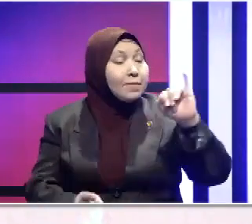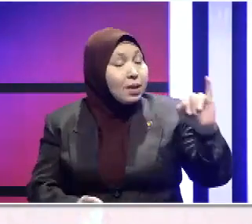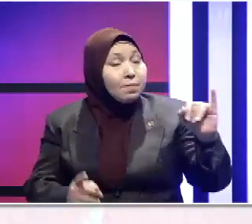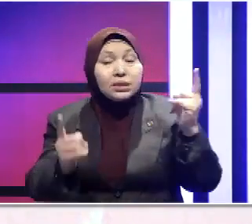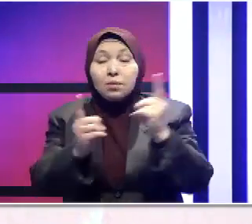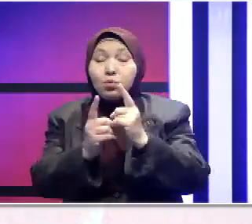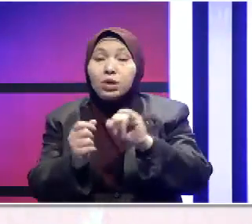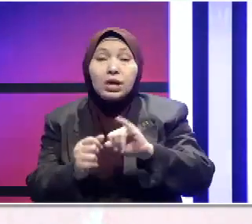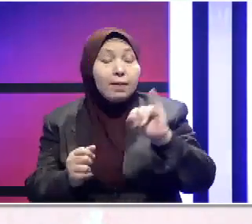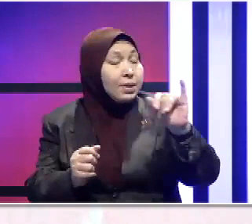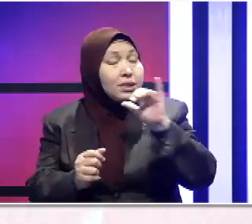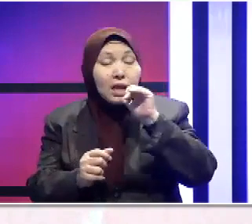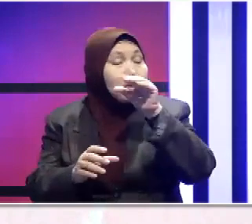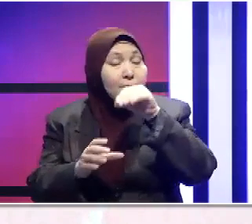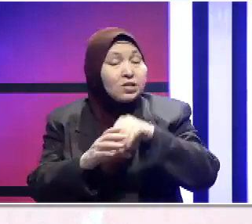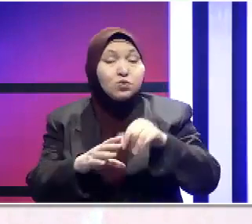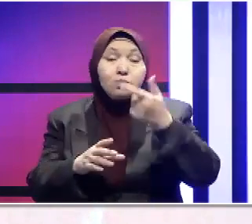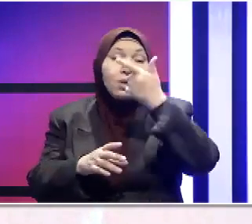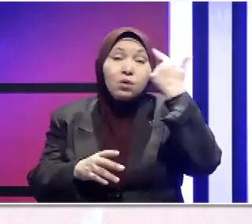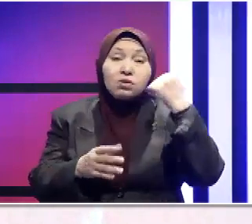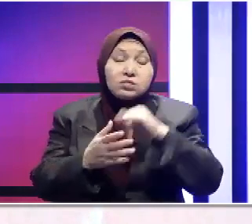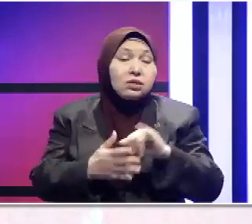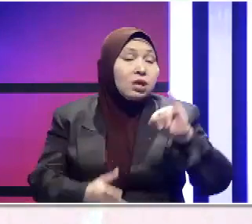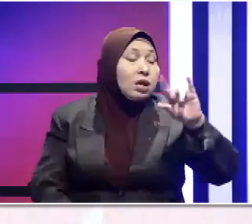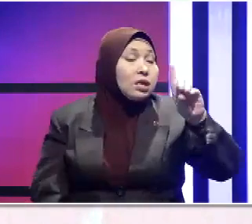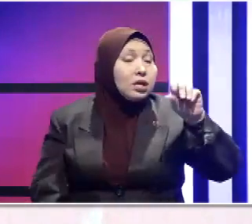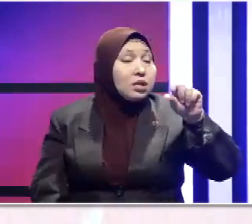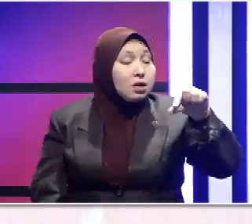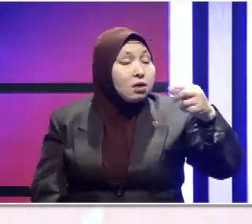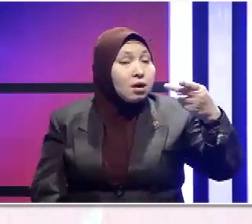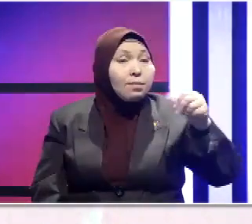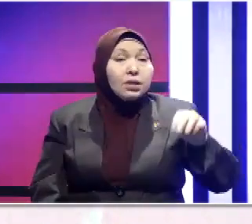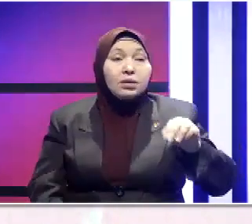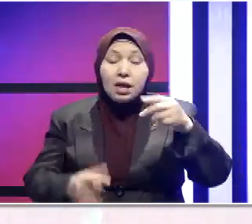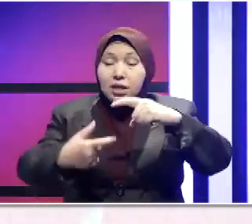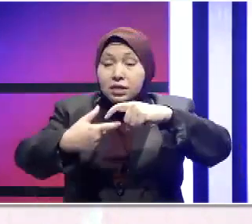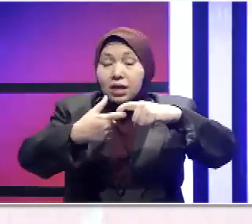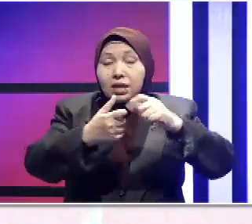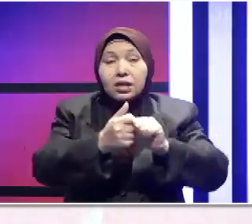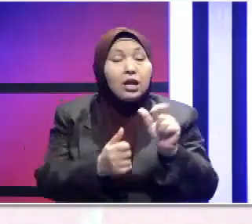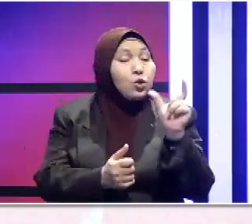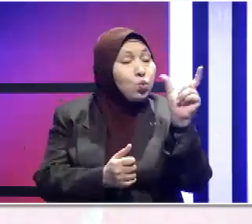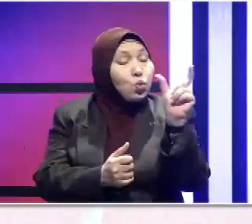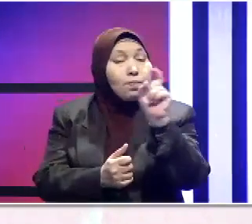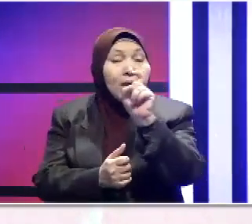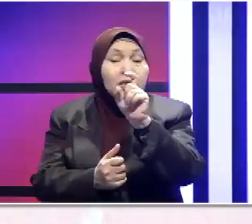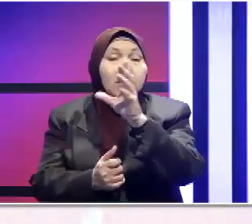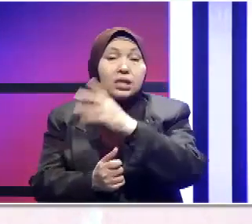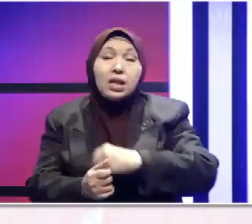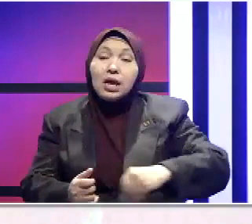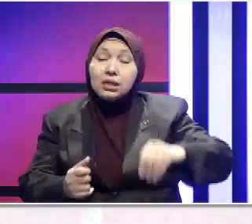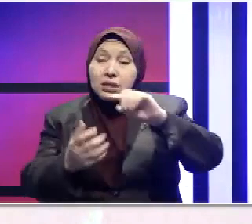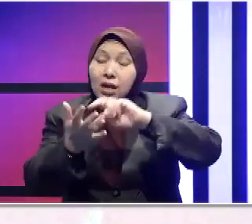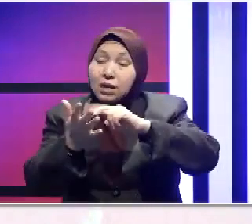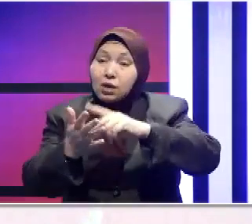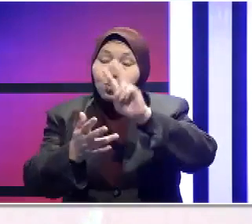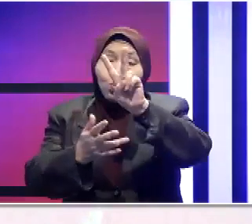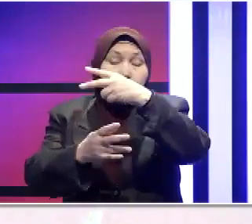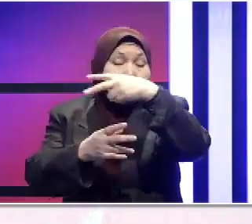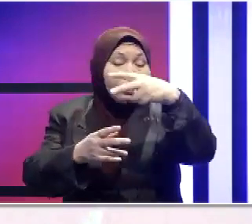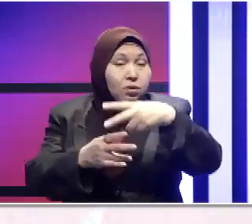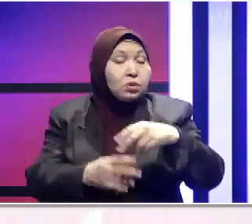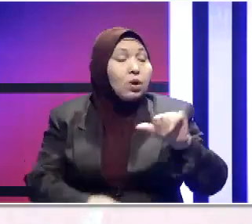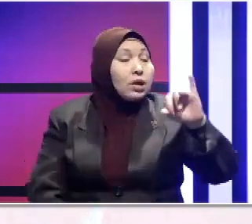itu tak termasuk karena idgham mimi basket berkaitan dengan nun mati dan tanwin saja itu Idgham